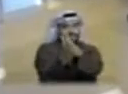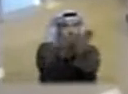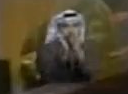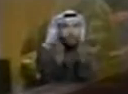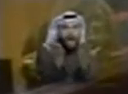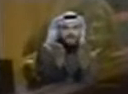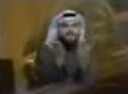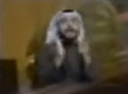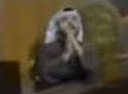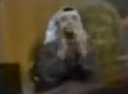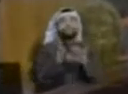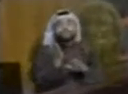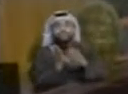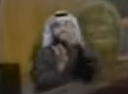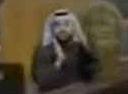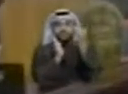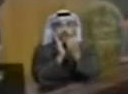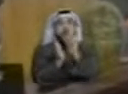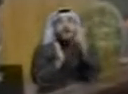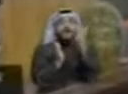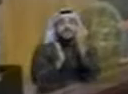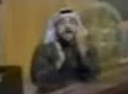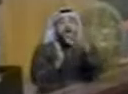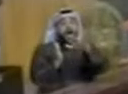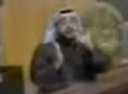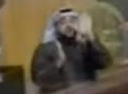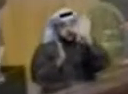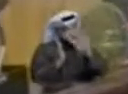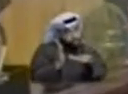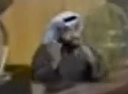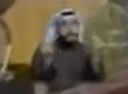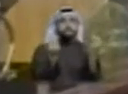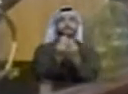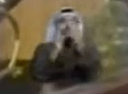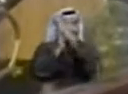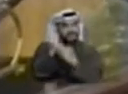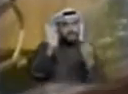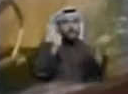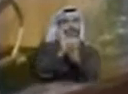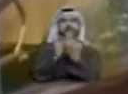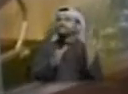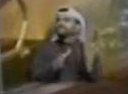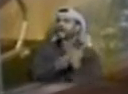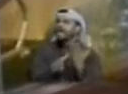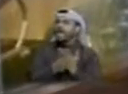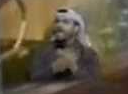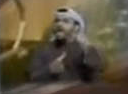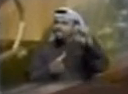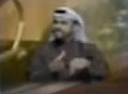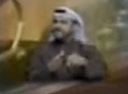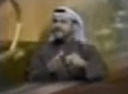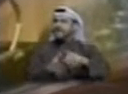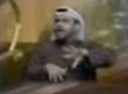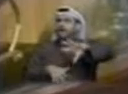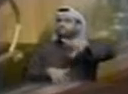وأضاف معرفي أن تطبيق قرار ربط الإقامة بصلاحية جواز السفر سيحد من تلاعب الكفيل في تحصيل